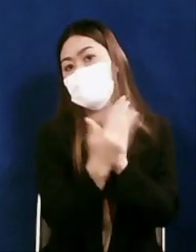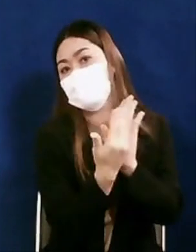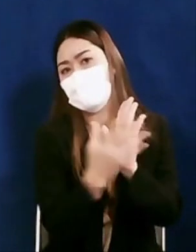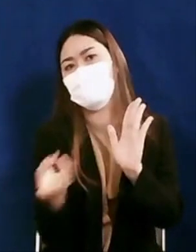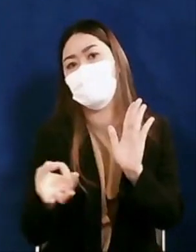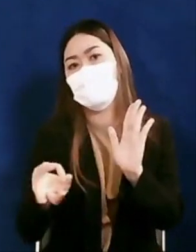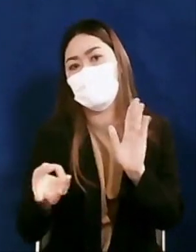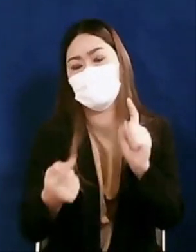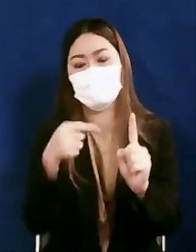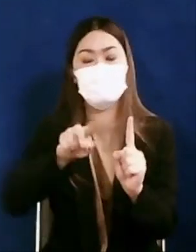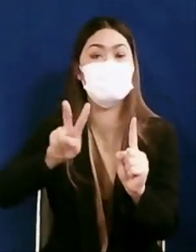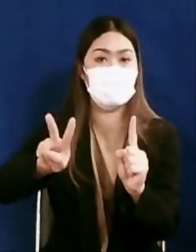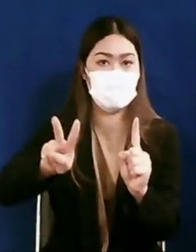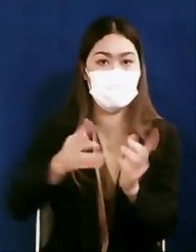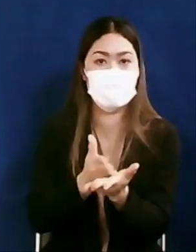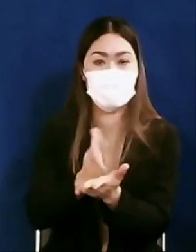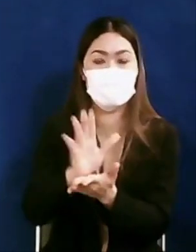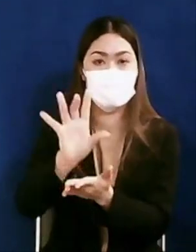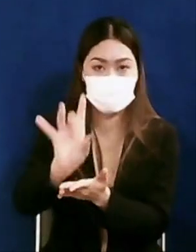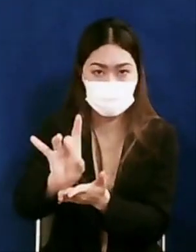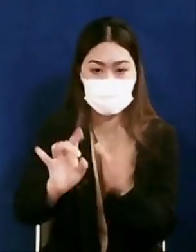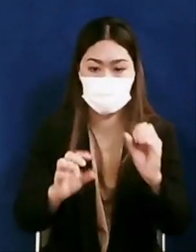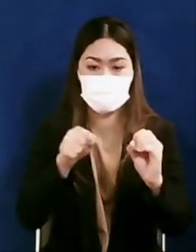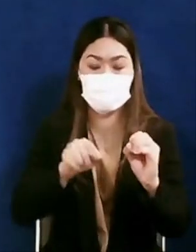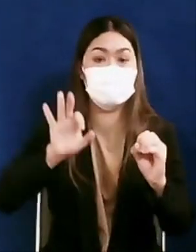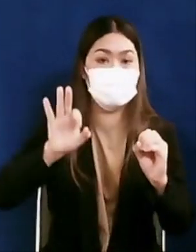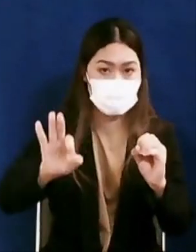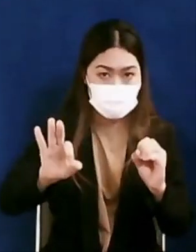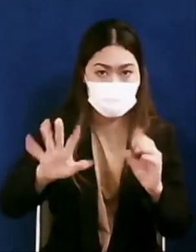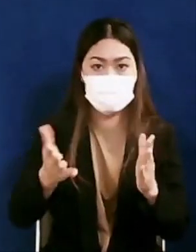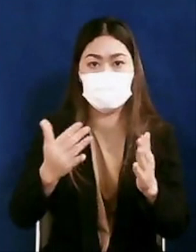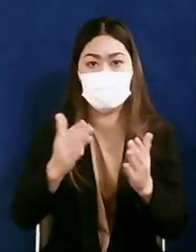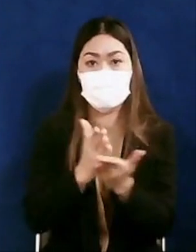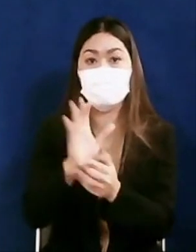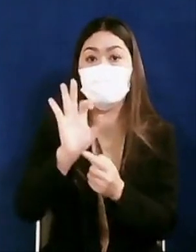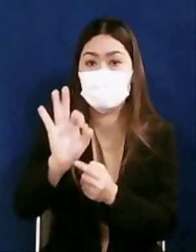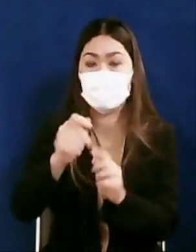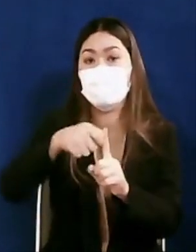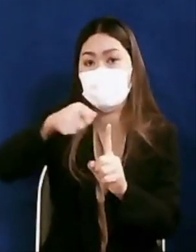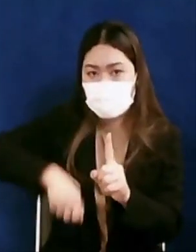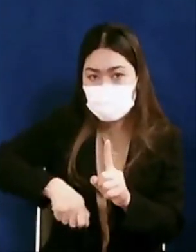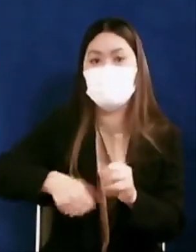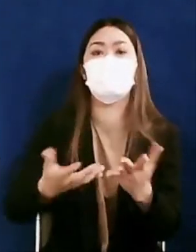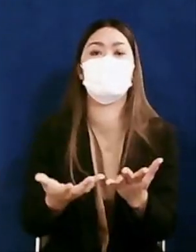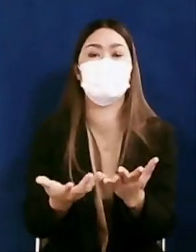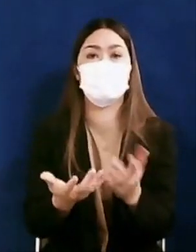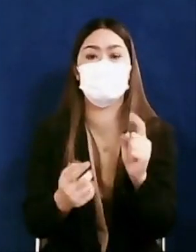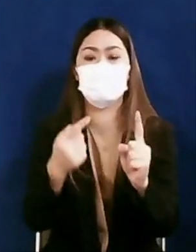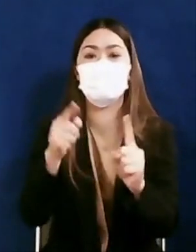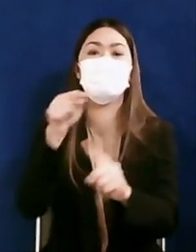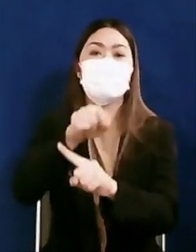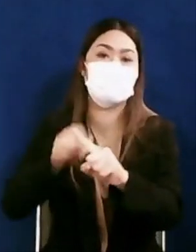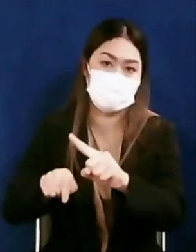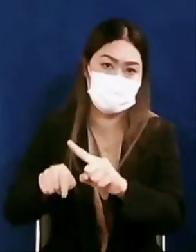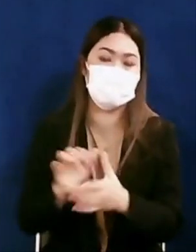น้อยหน่อยเป็น 1.2 เขต8 0.9 นะครับเขต9นครราชสีมาแถวนั้นนะครับก็ 1% นะ